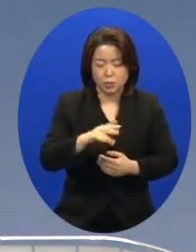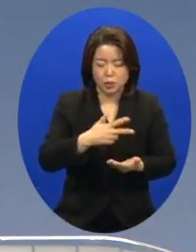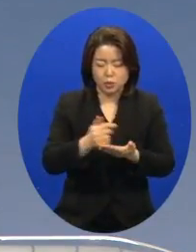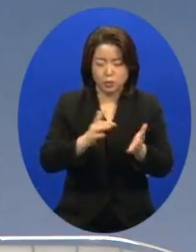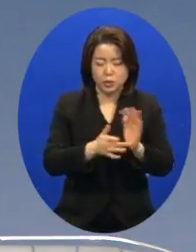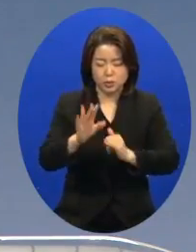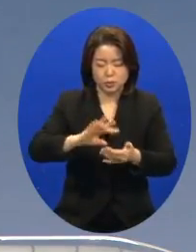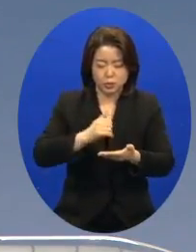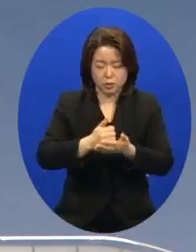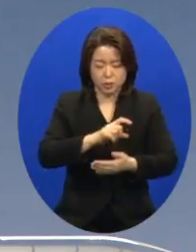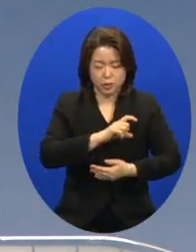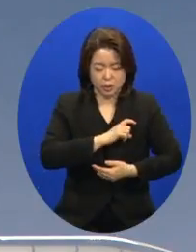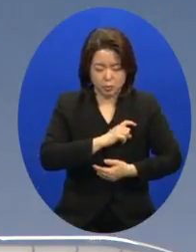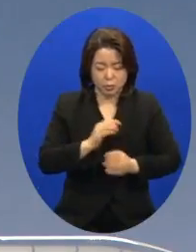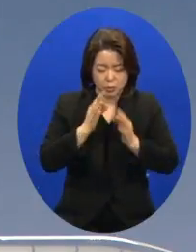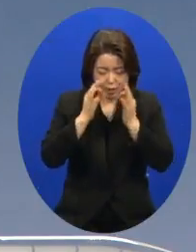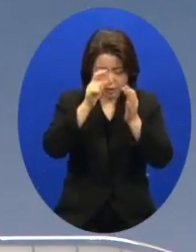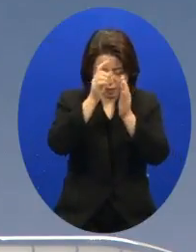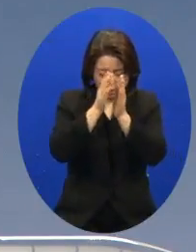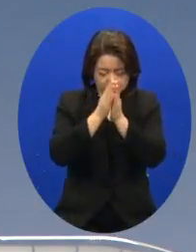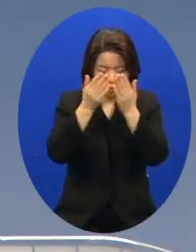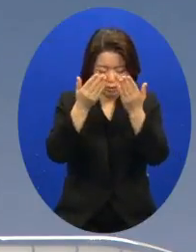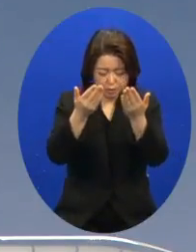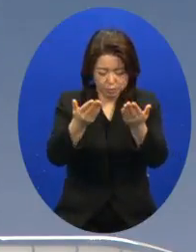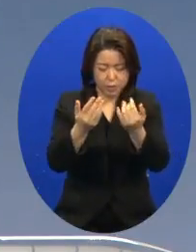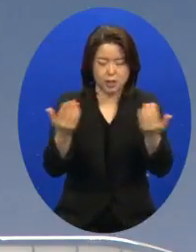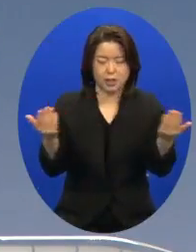예수 그리스도의 이름으로 간절히 기도합니다 아니라 아멘